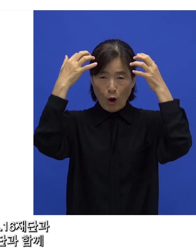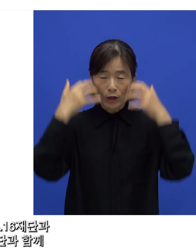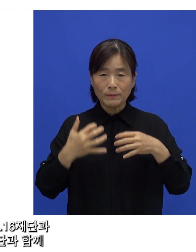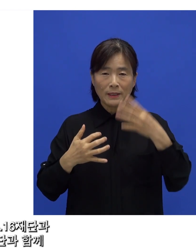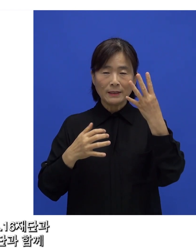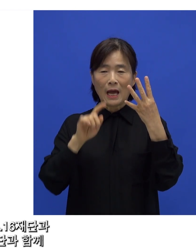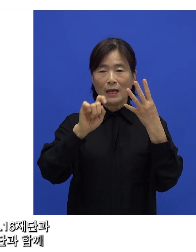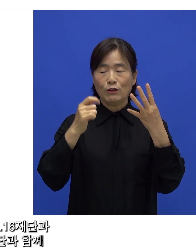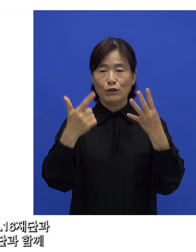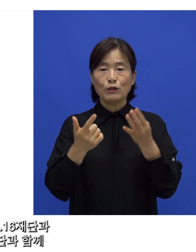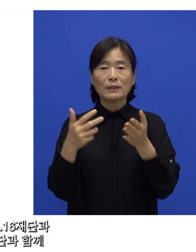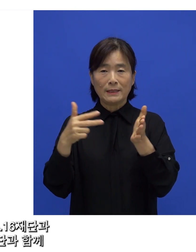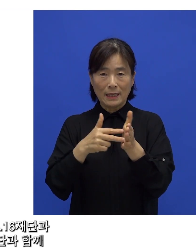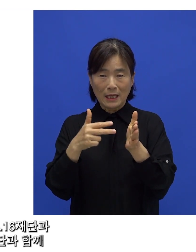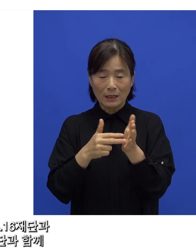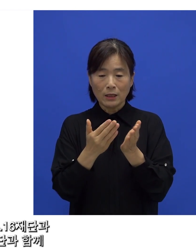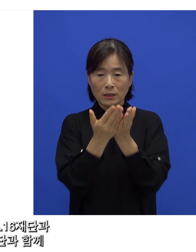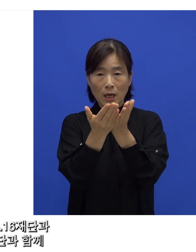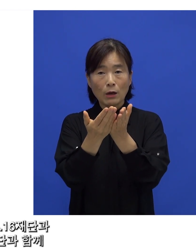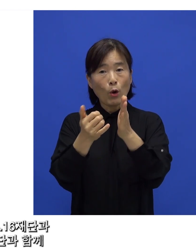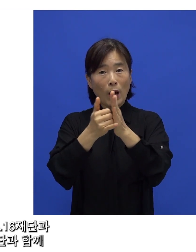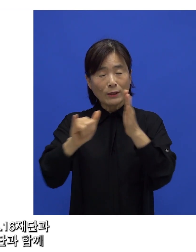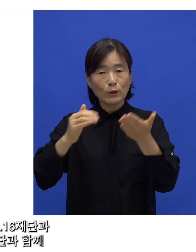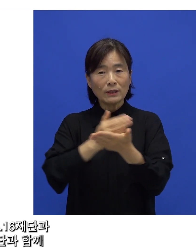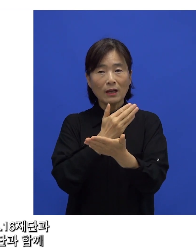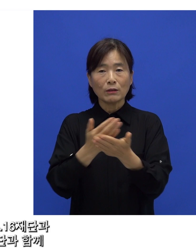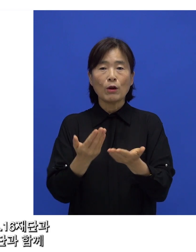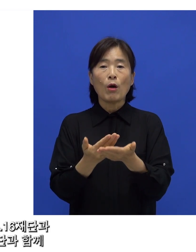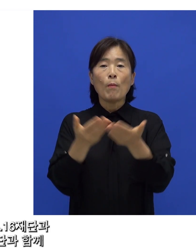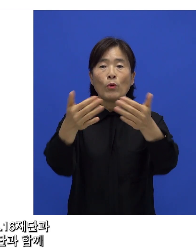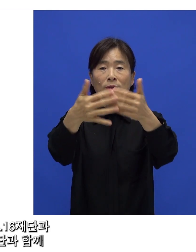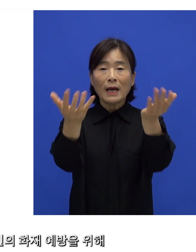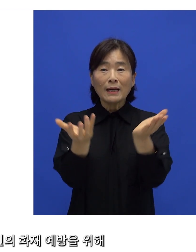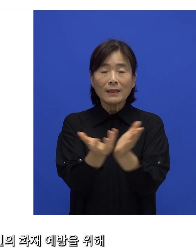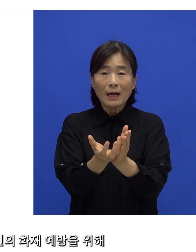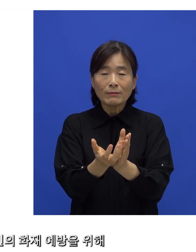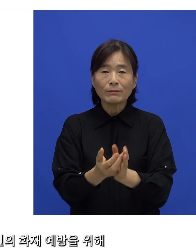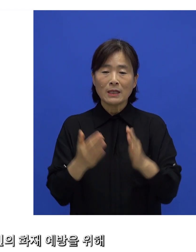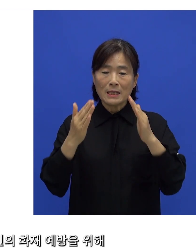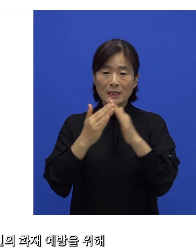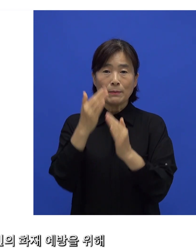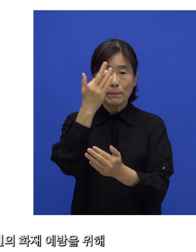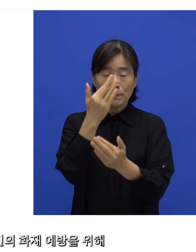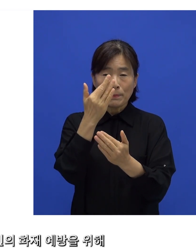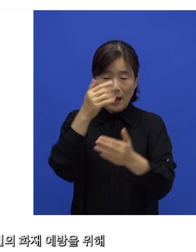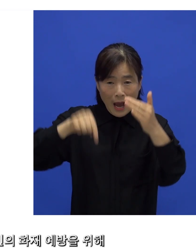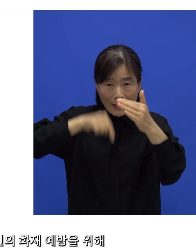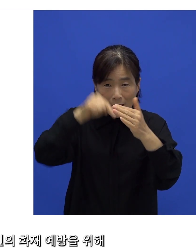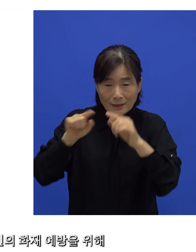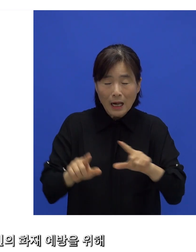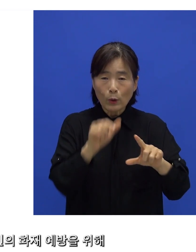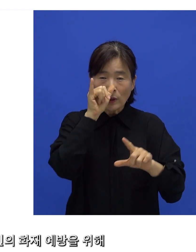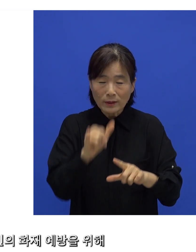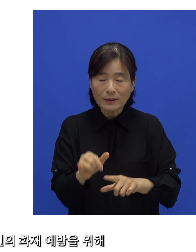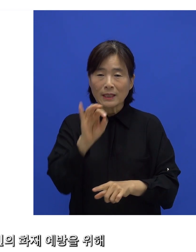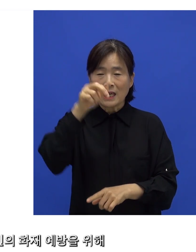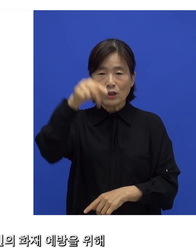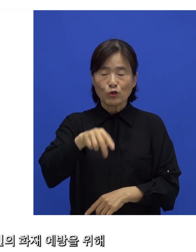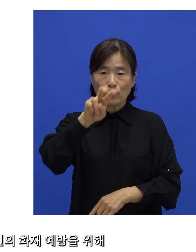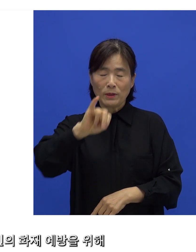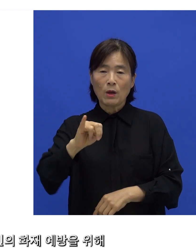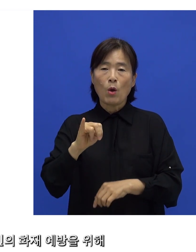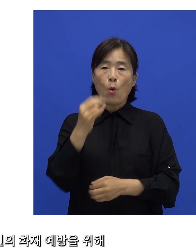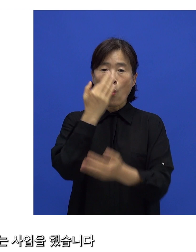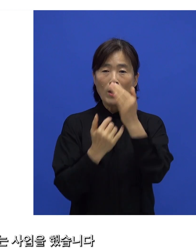4.16 재단과 세월호 가족 나눔 봉사단과 함께 다가구나 빌라에 살고 있는 이주민의 화재